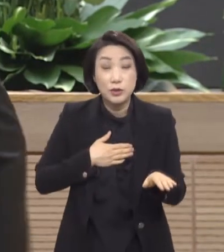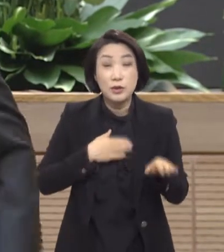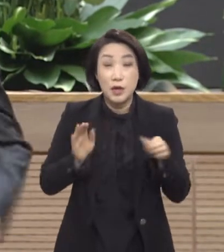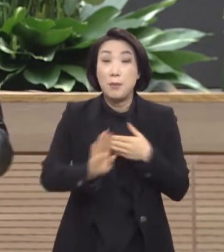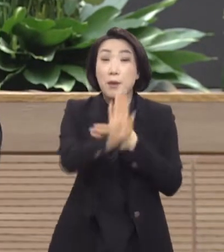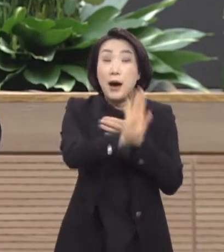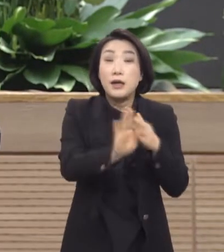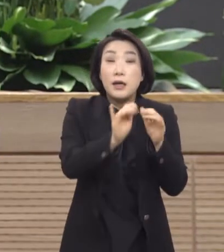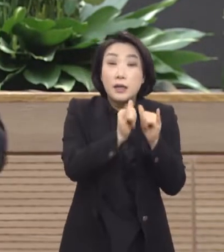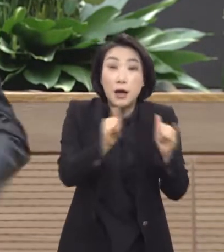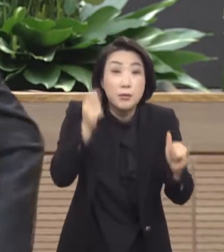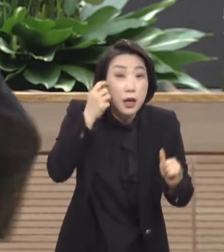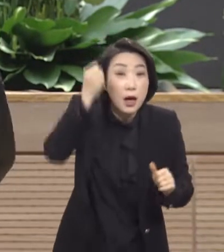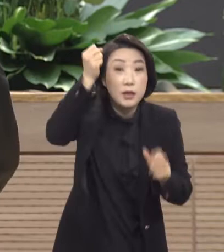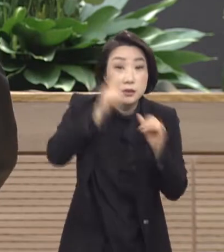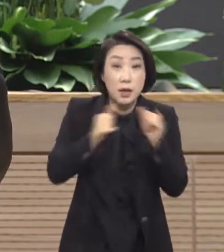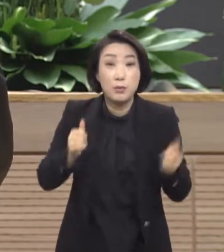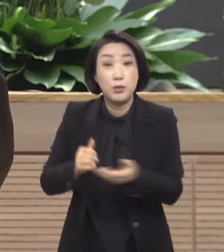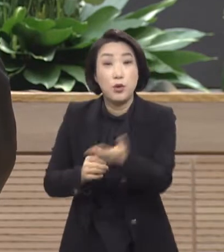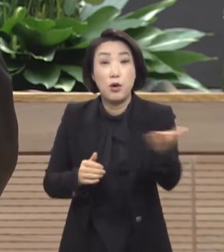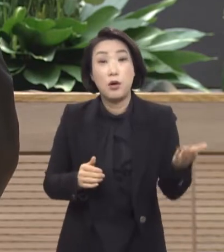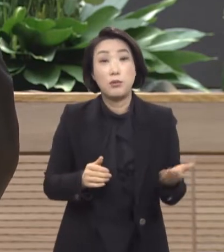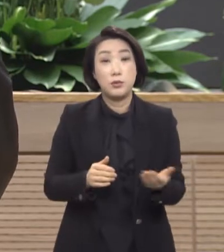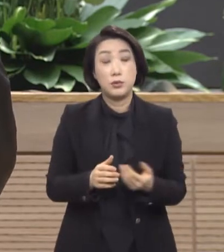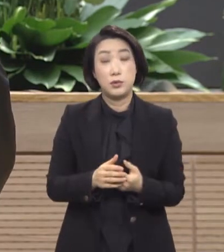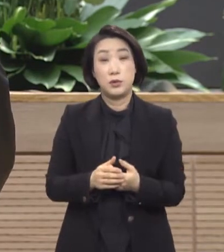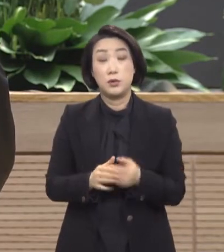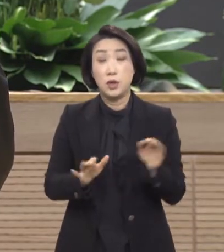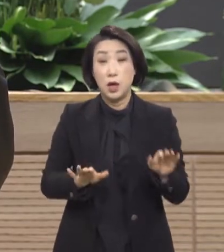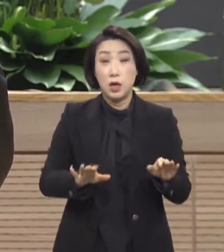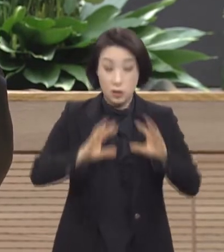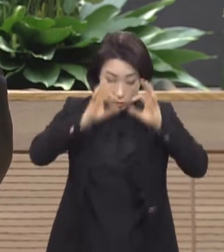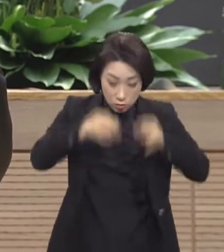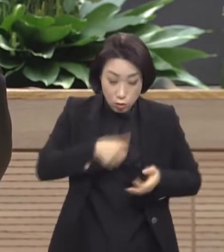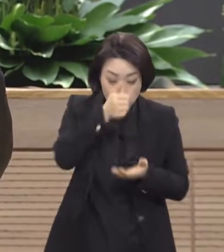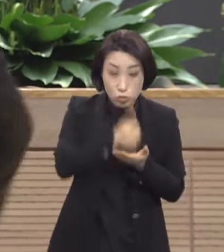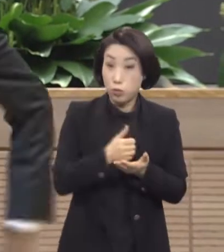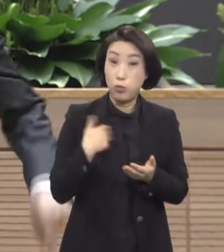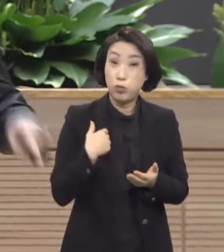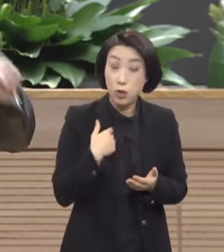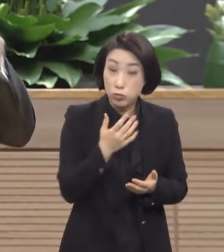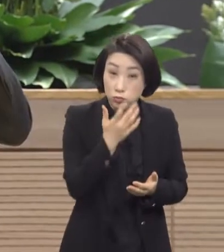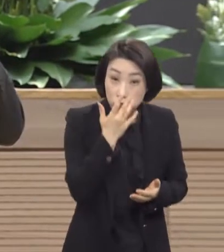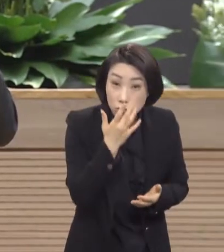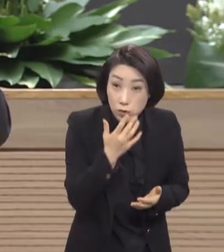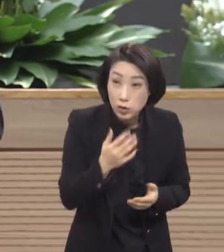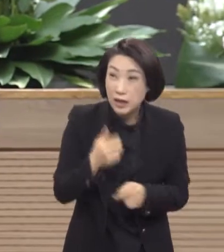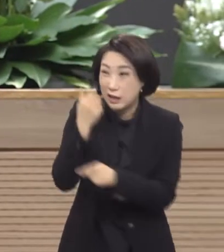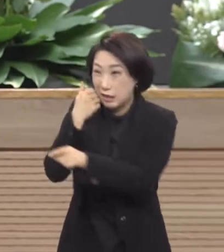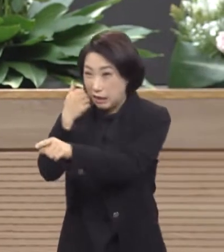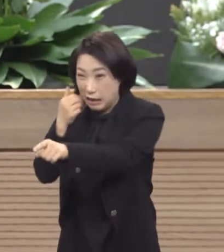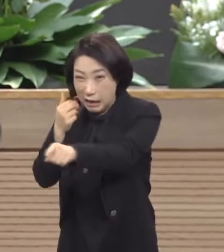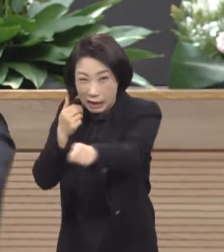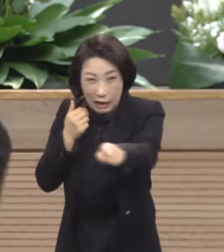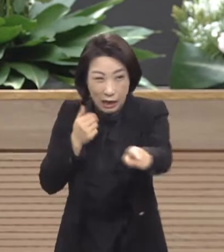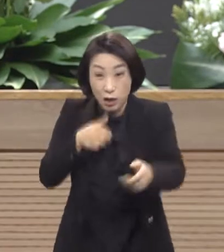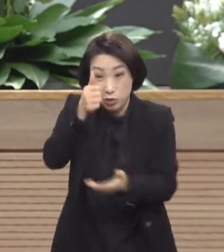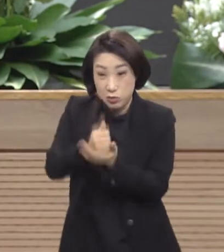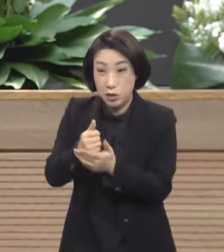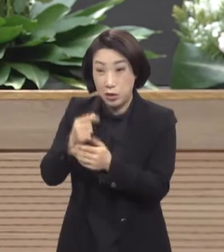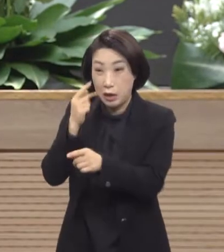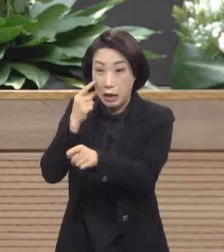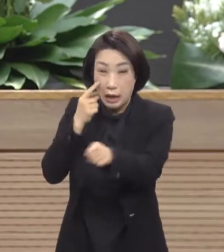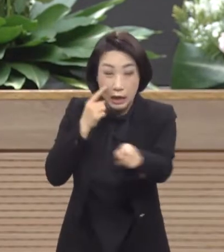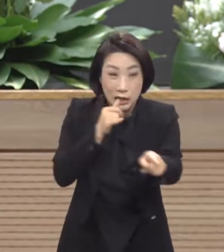바리새적 사고가 있는 사람들은 제 죄는 안 보이고 남의 죄만 보이지.